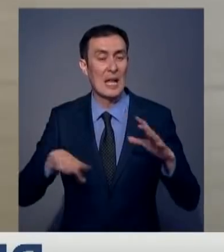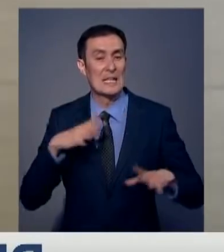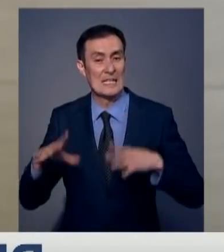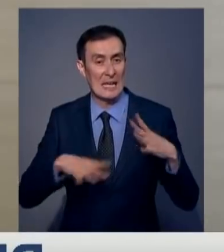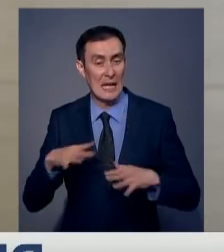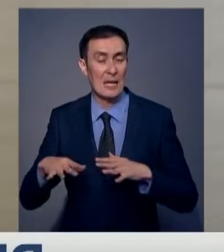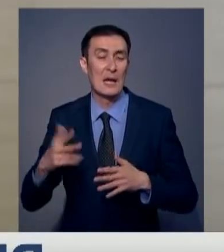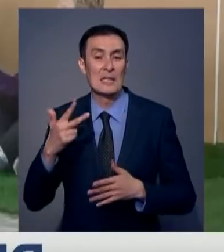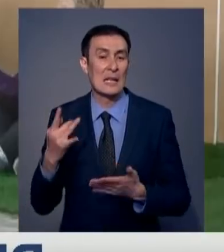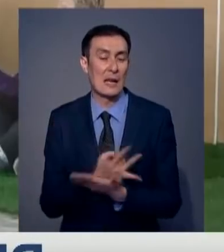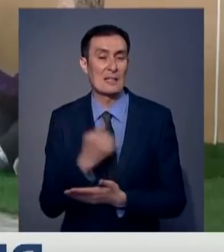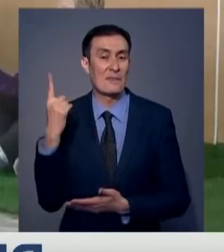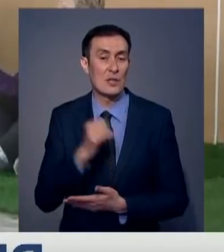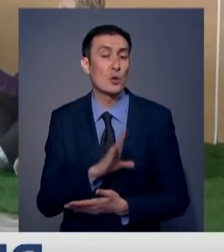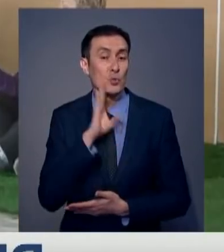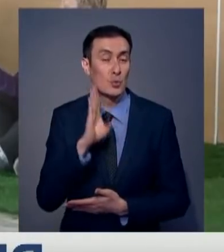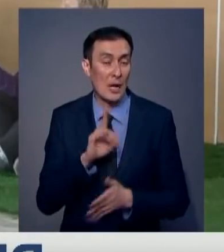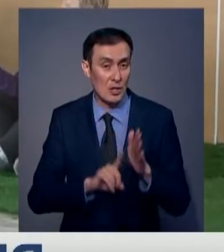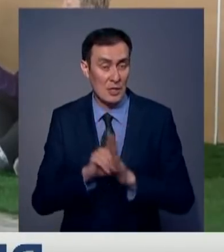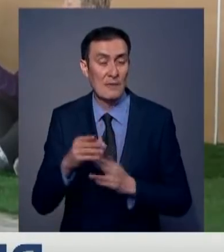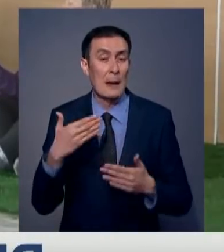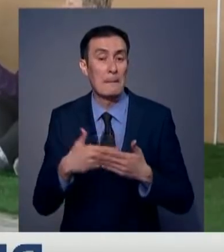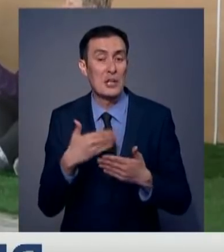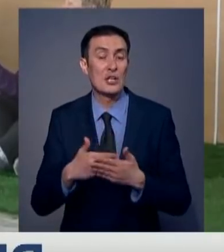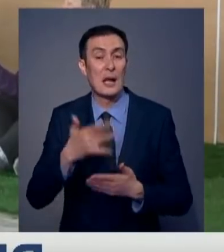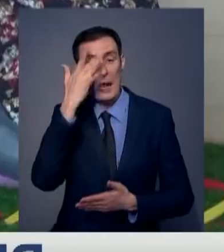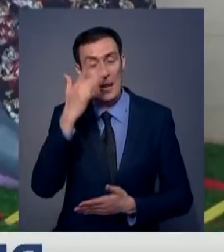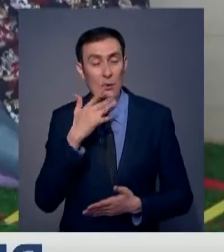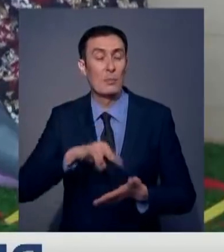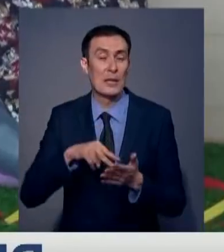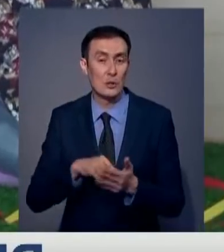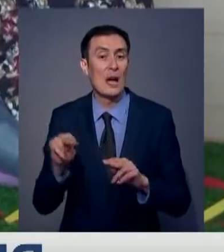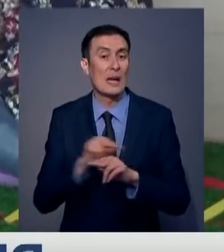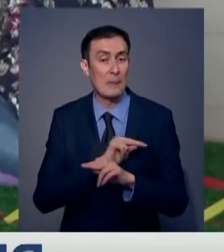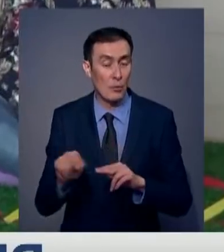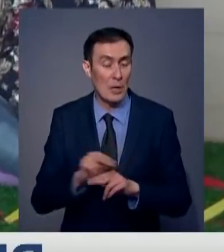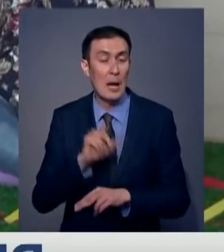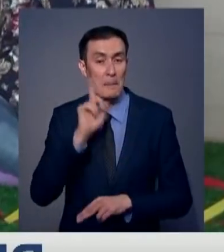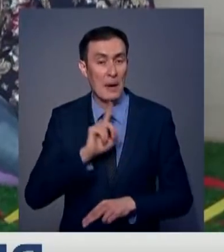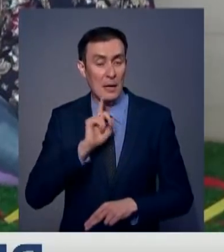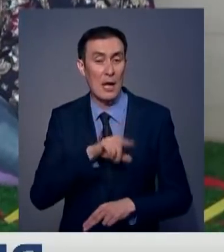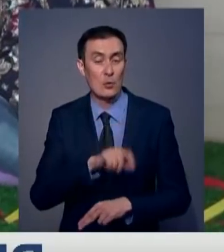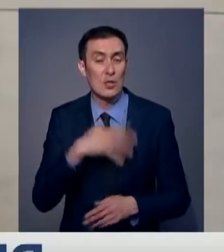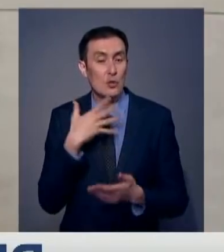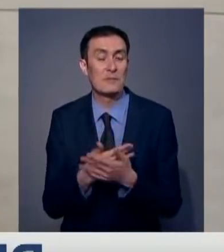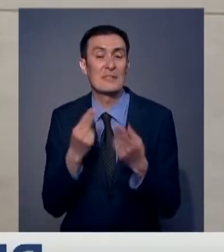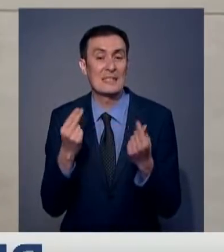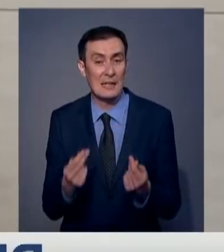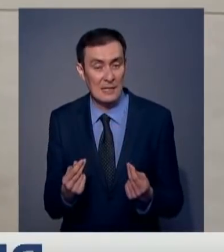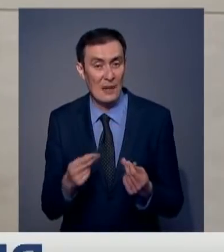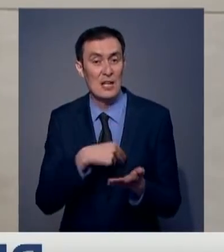здесь проходят трижды в неделю с утра. Ближе к лету в центре планируют провести ремонт. Пока же горожане на собственные